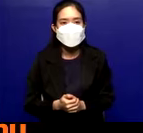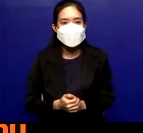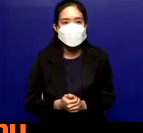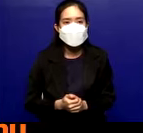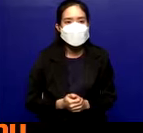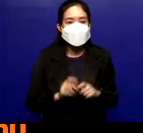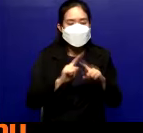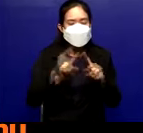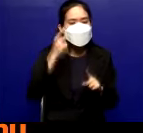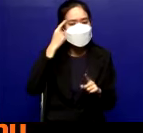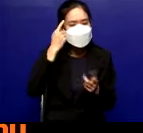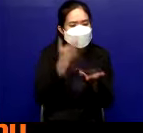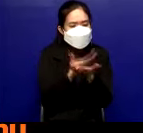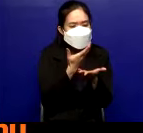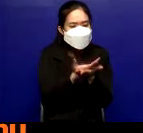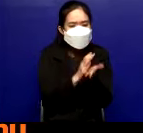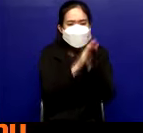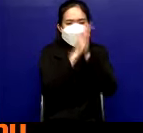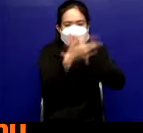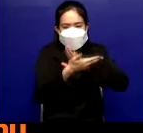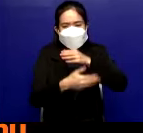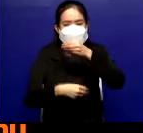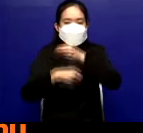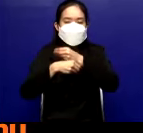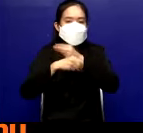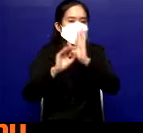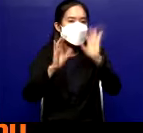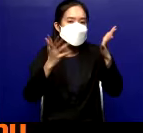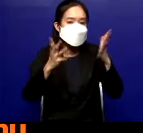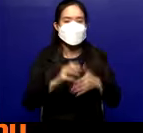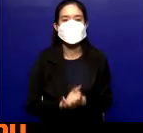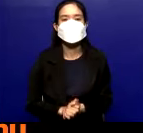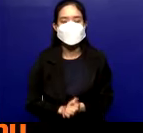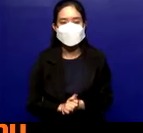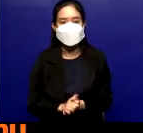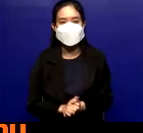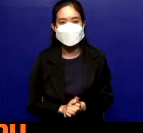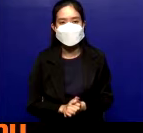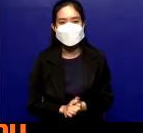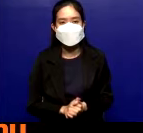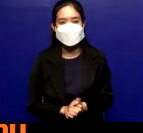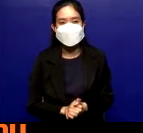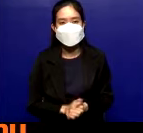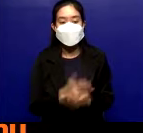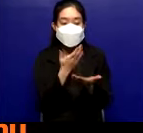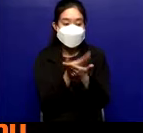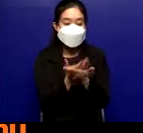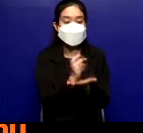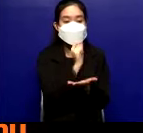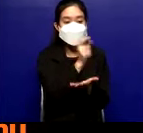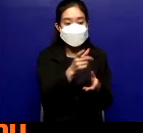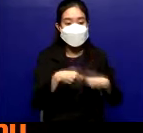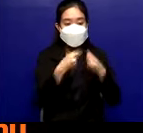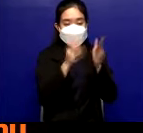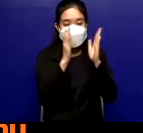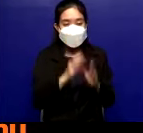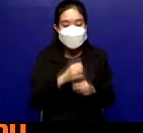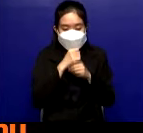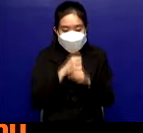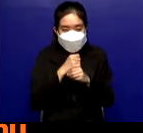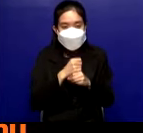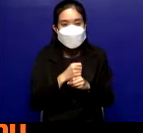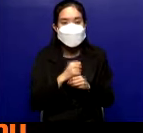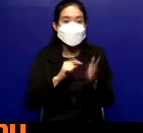พิ่มเบี้ยสูงอายุแต่อย่างใดท่านประธานคะการจ่ายเบี้ยยังชีพผู้สูงอายุแบบบันไดเริ่มมาตั้งแ